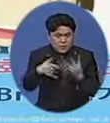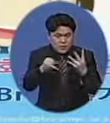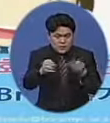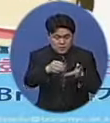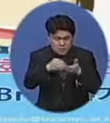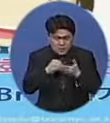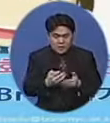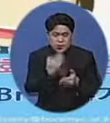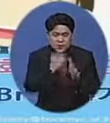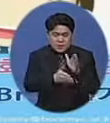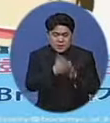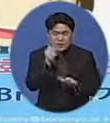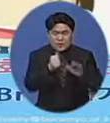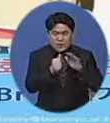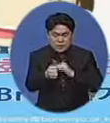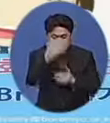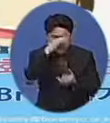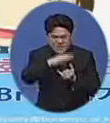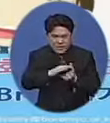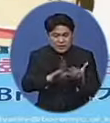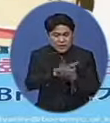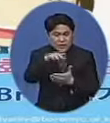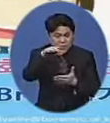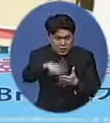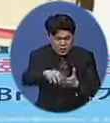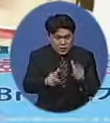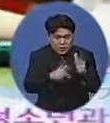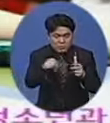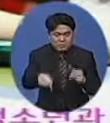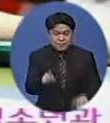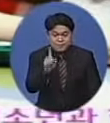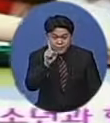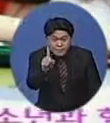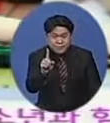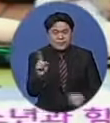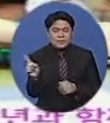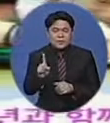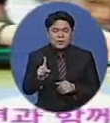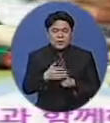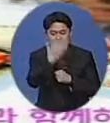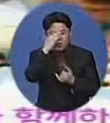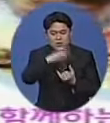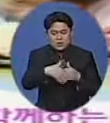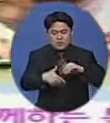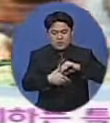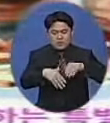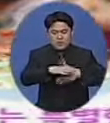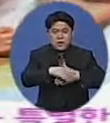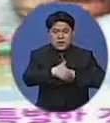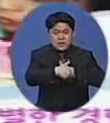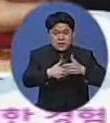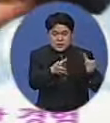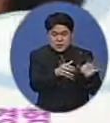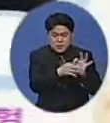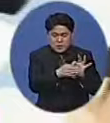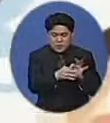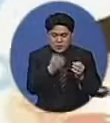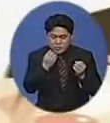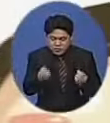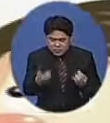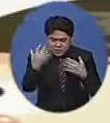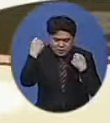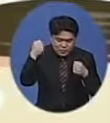서울시 대표 청소년 어울림마당의 널뛰기 사업으로 청소년 문화기획단을 통해 다양한 청소년 축제,